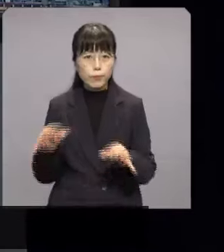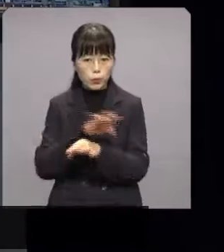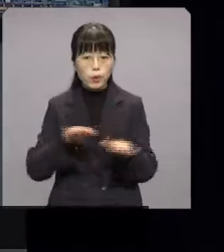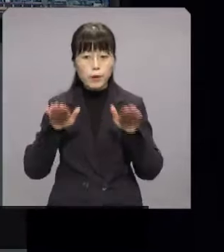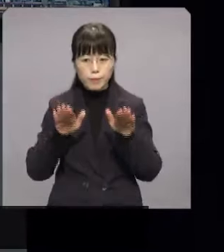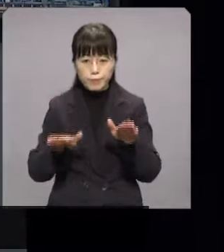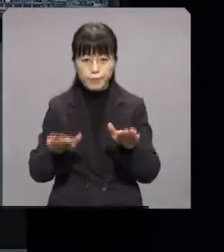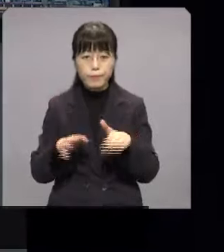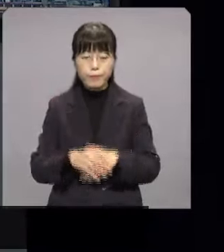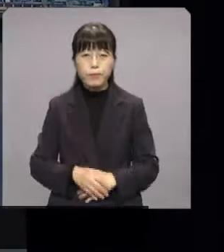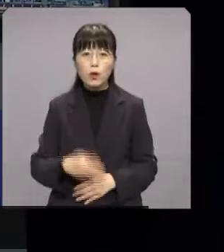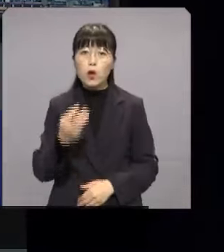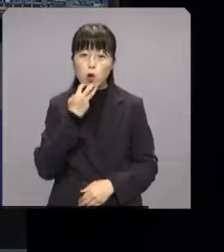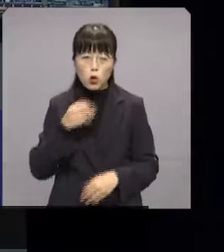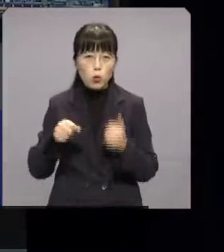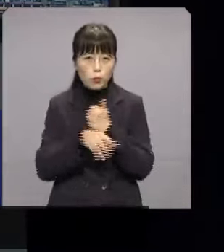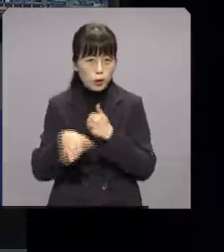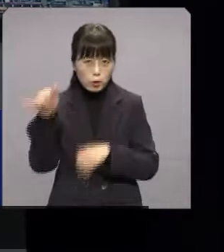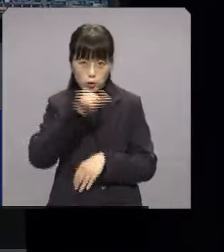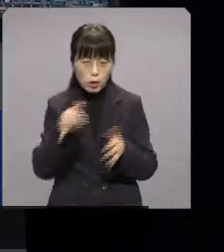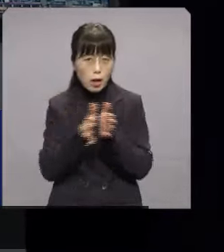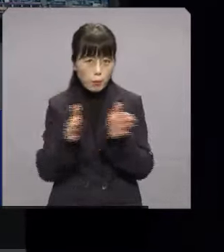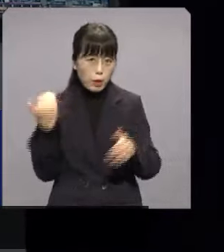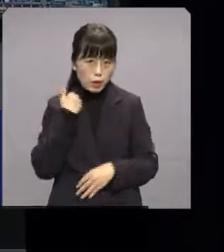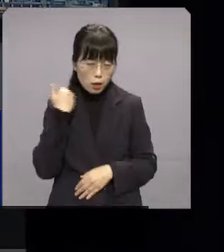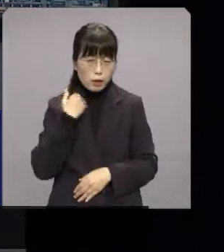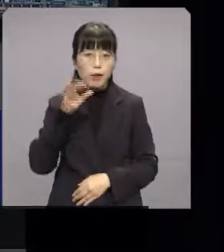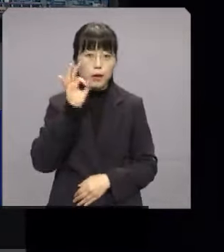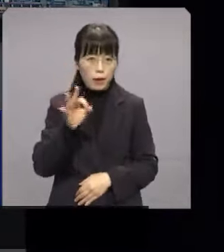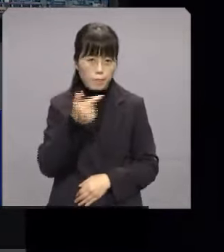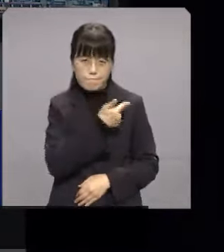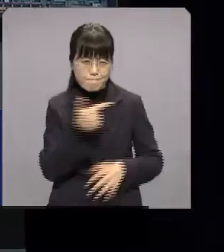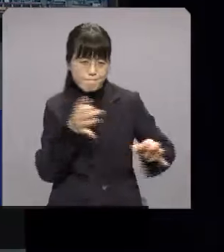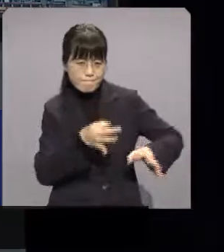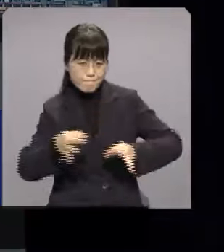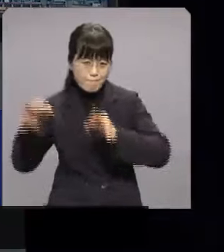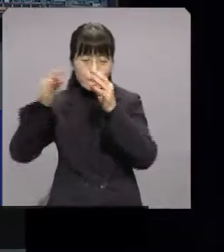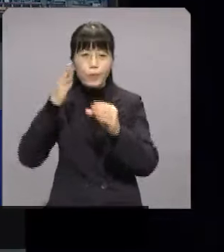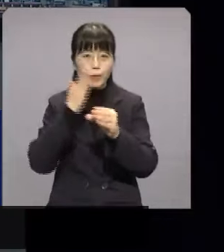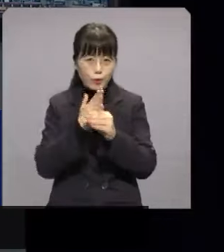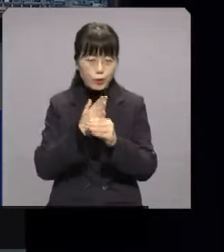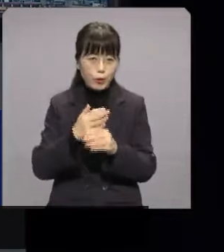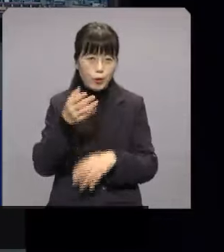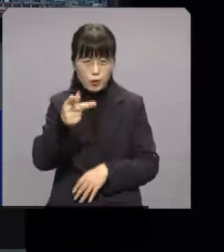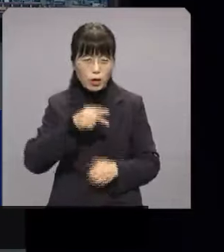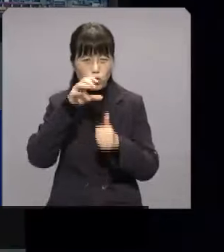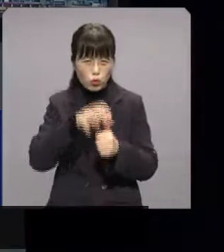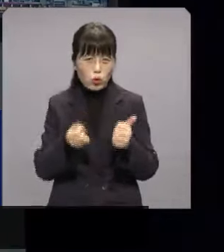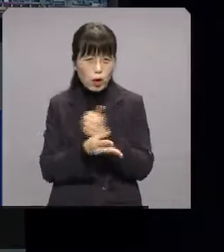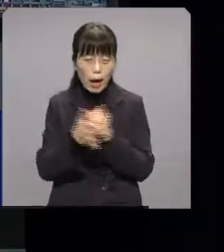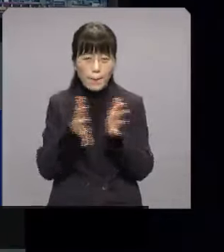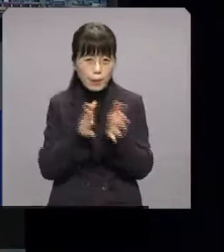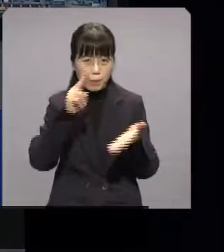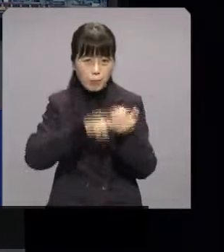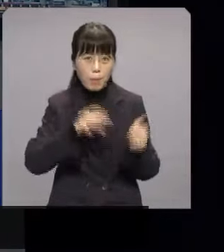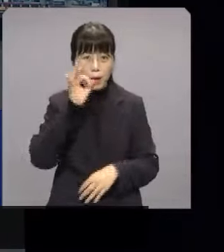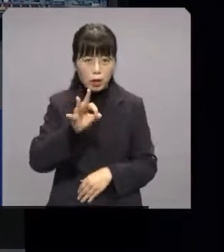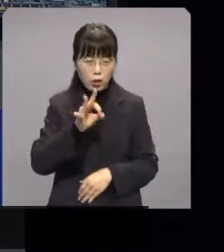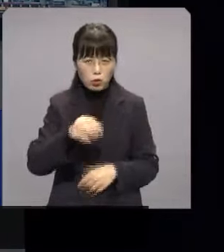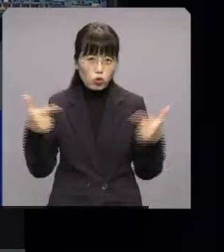경제 오늘입니다. 서울을 비롯한 전국 아파트 전세 가격이 크게 오르고 있습니다. 대출 규제 여파로 아파트 매매